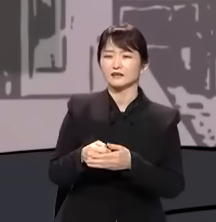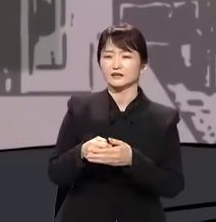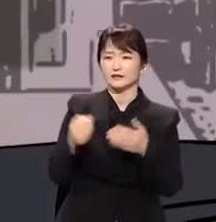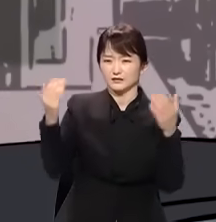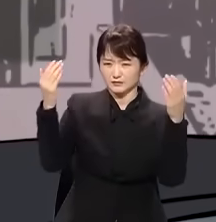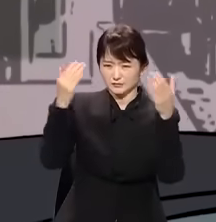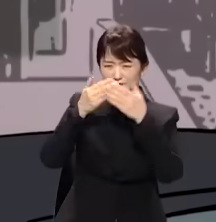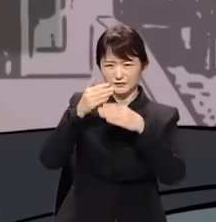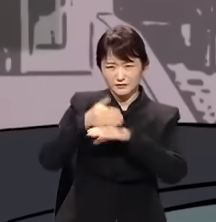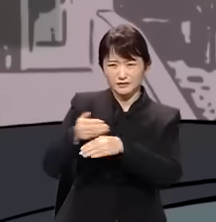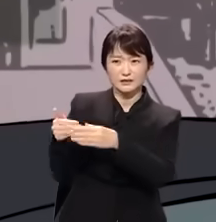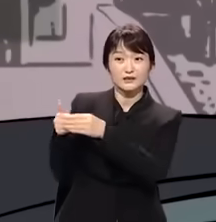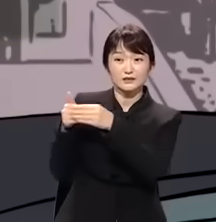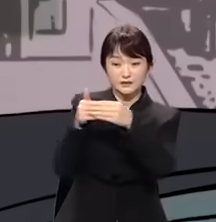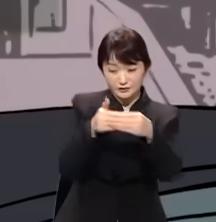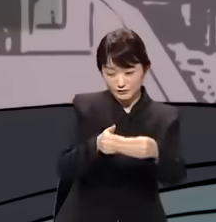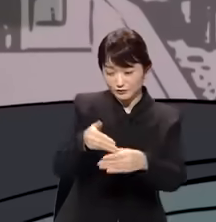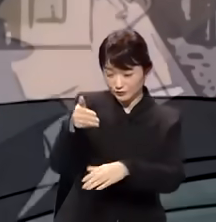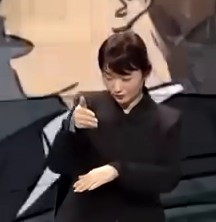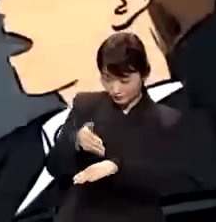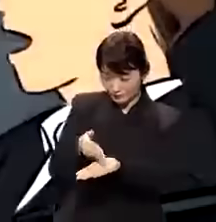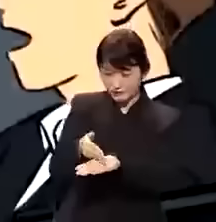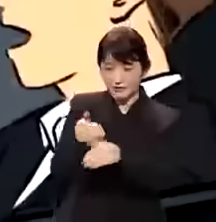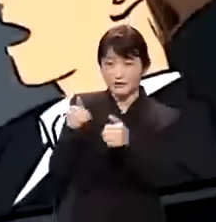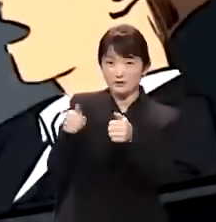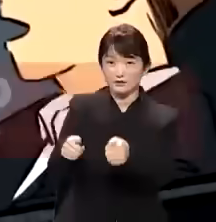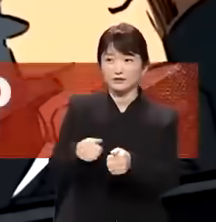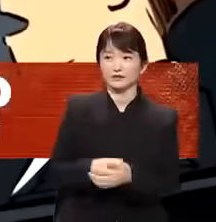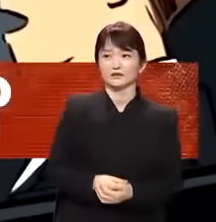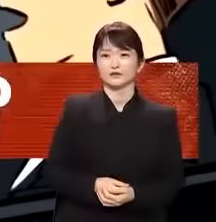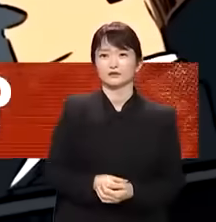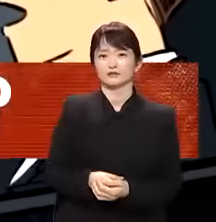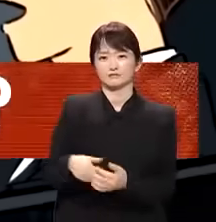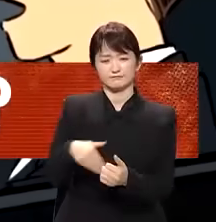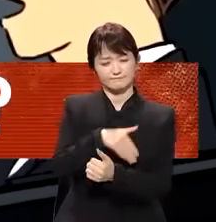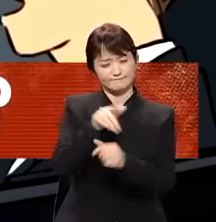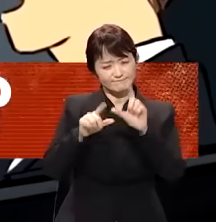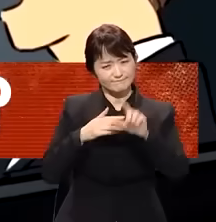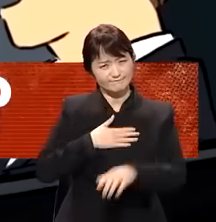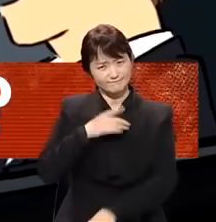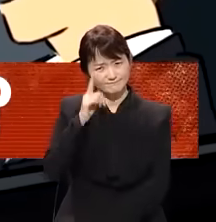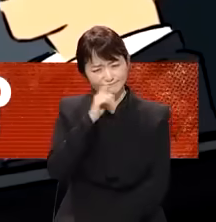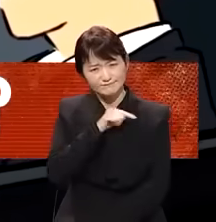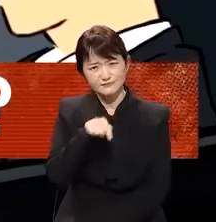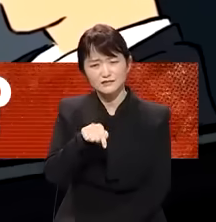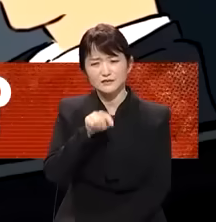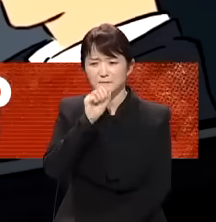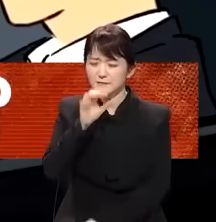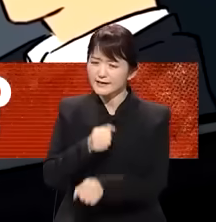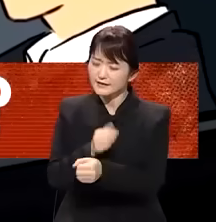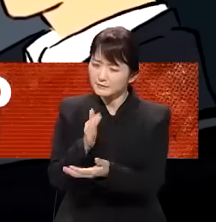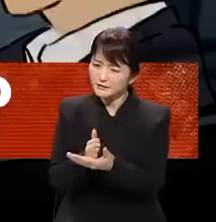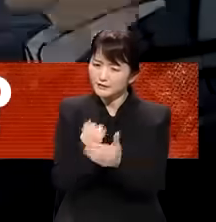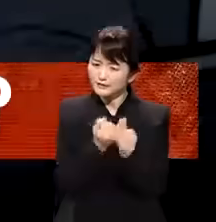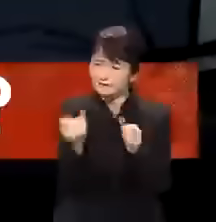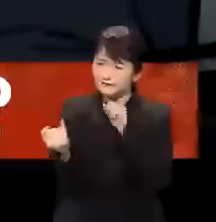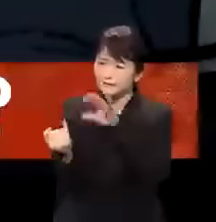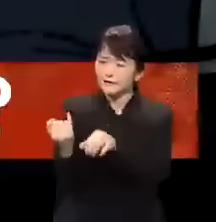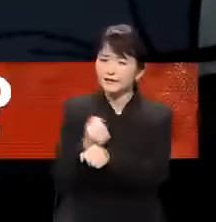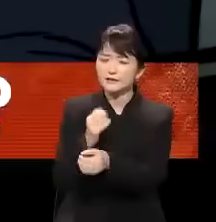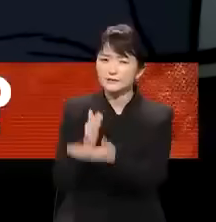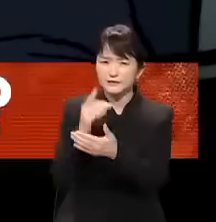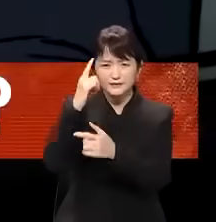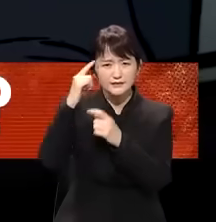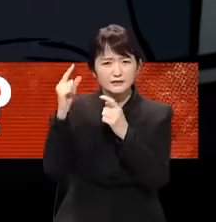주셔서 고맙습니다 이렇게 나름 젠틀하게 인사를 했는데 그 상황이 내심 기분 나빴다고 합니다 이걸 말할까 말까 아내에게 말할까 말까 고민도